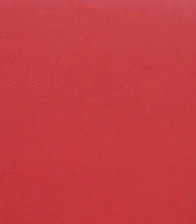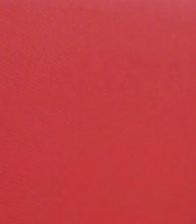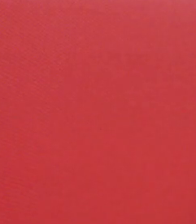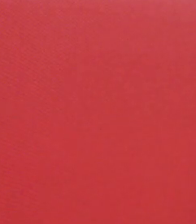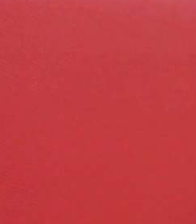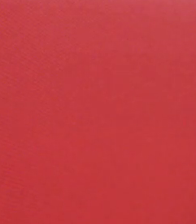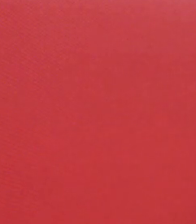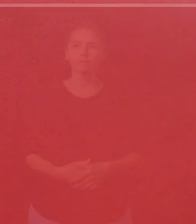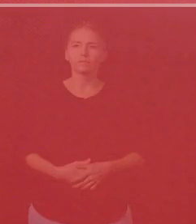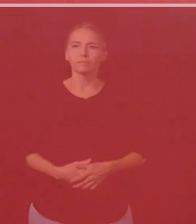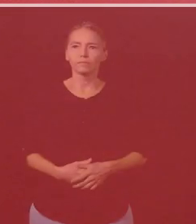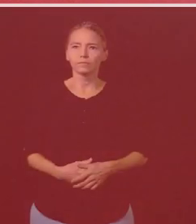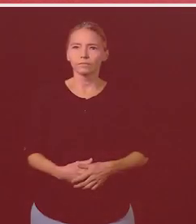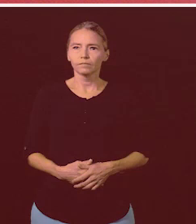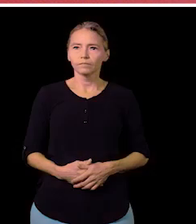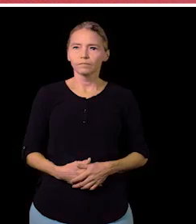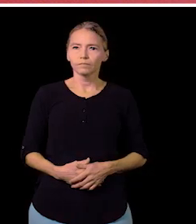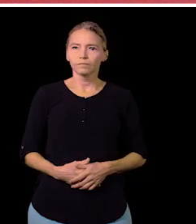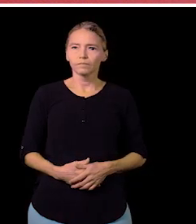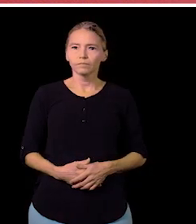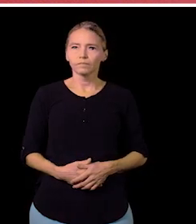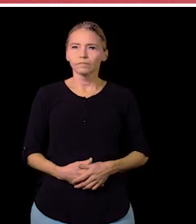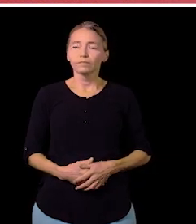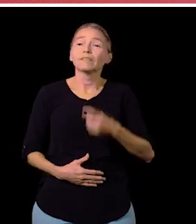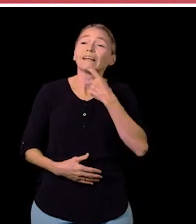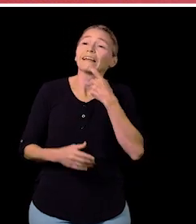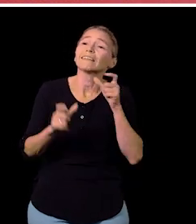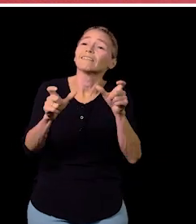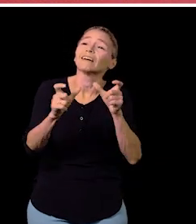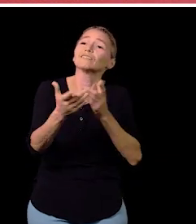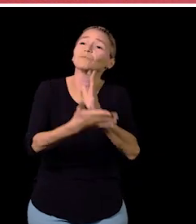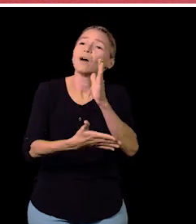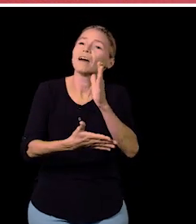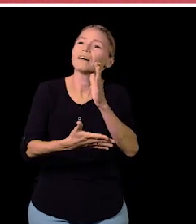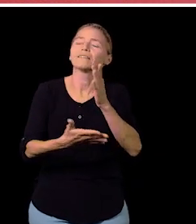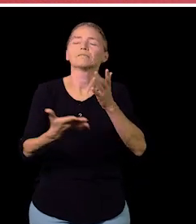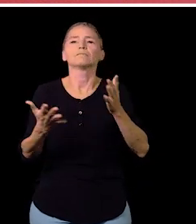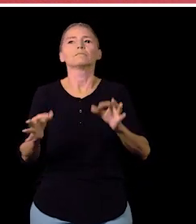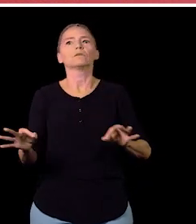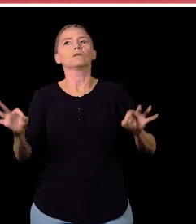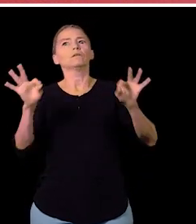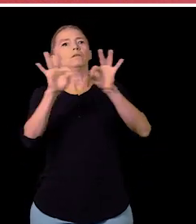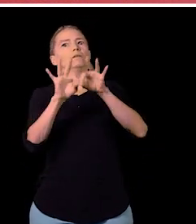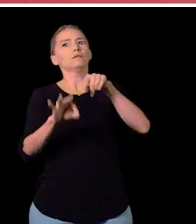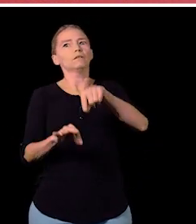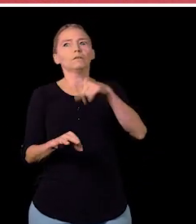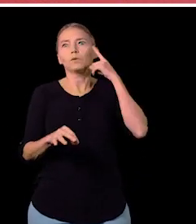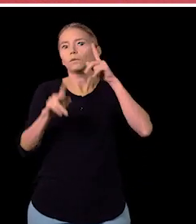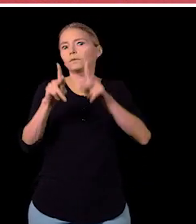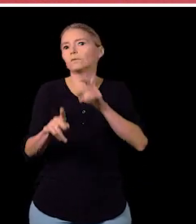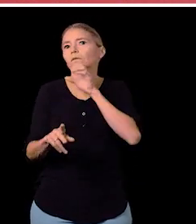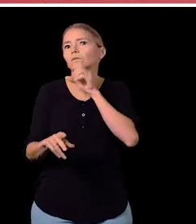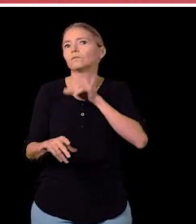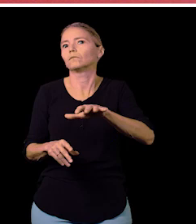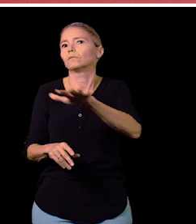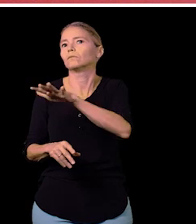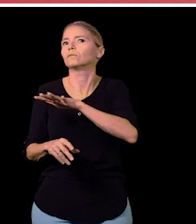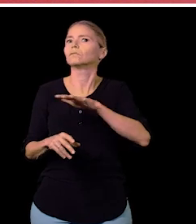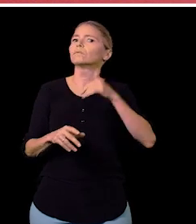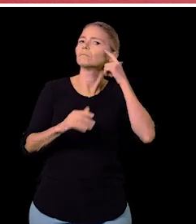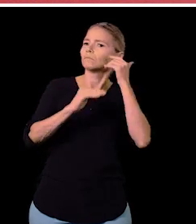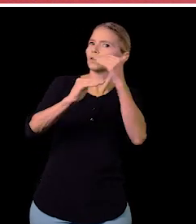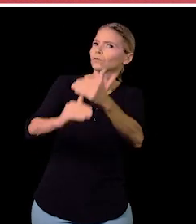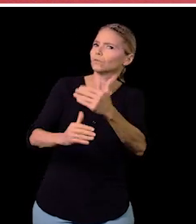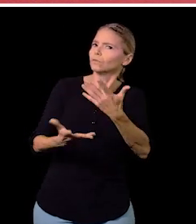La défense des droits, c'est très important pour les aînés, pour les protéger contre toute forme